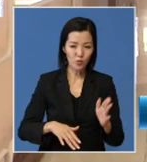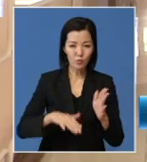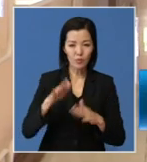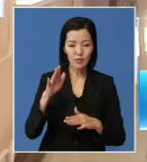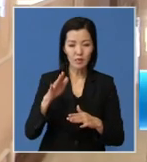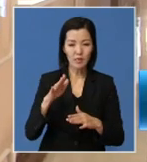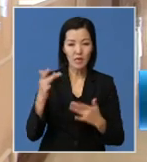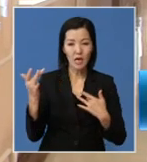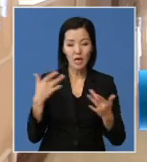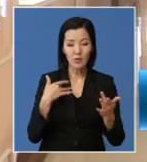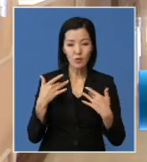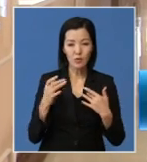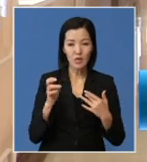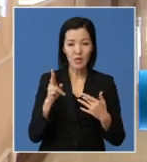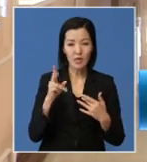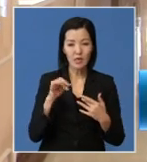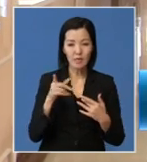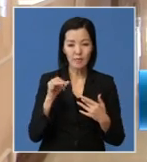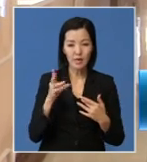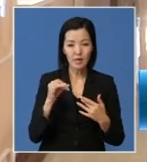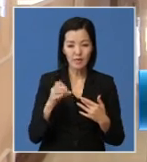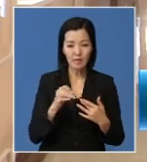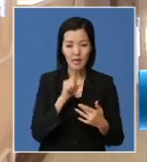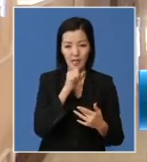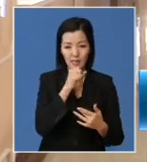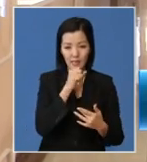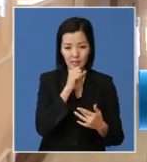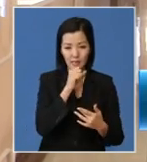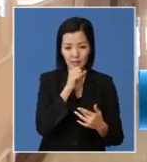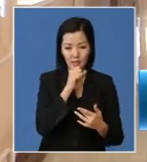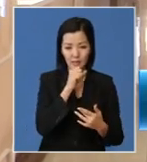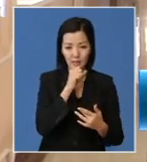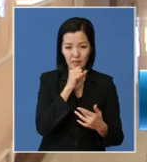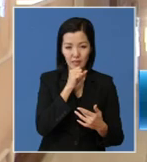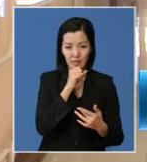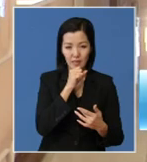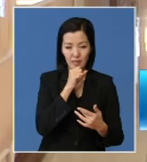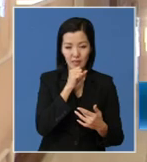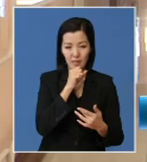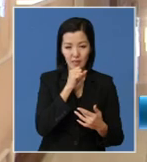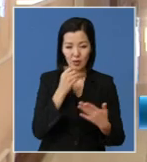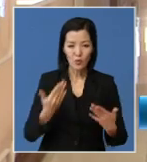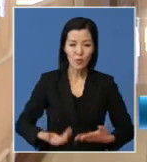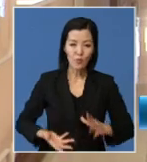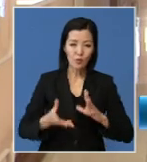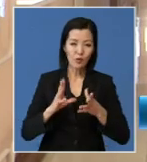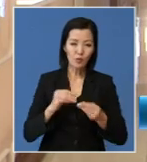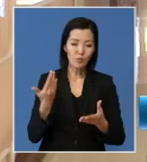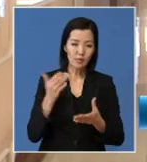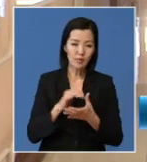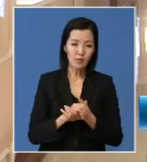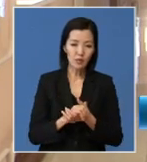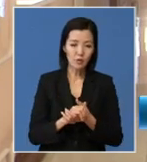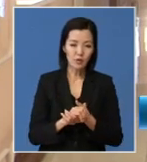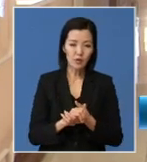тақиялы періште болып, әлемге әйгілі болған Әлімғазы Ысмағұлұлы Райымбековтің өмір жолымен таныстыру.